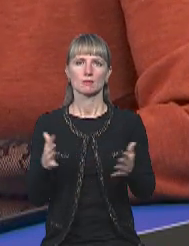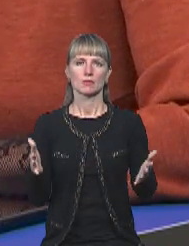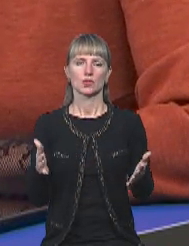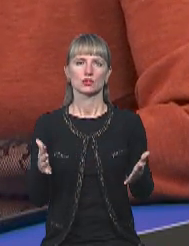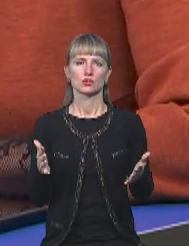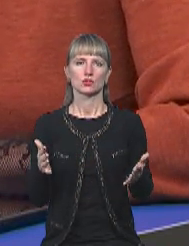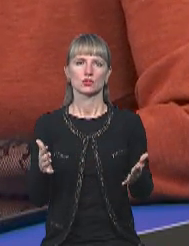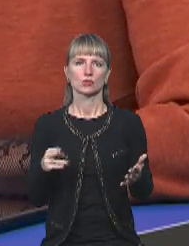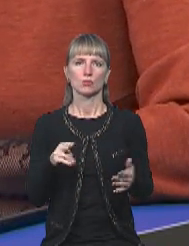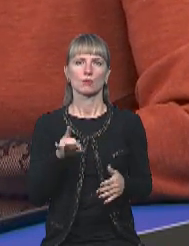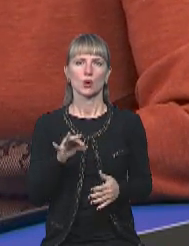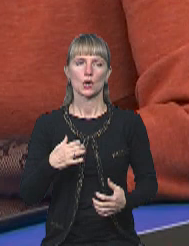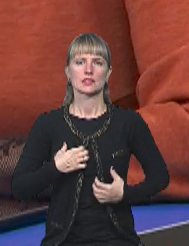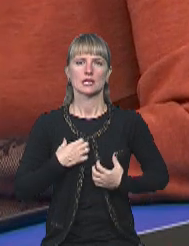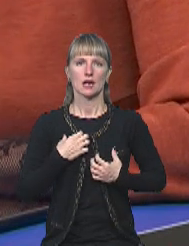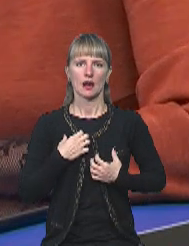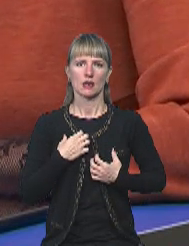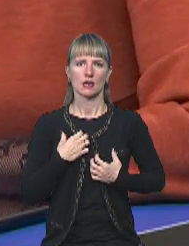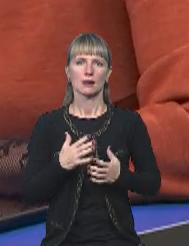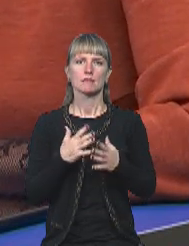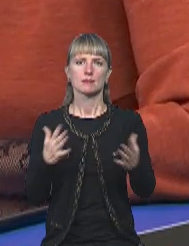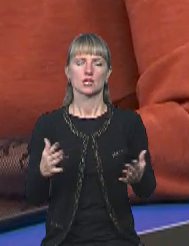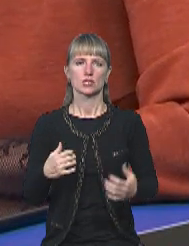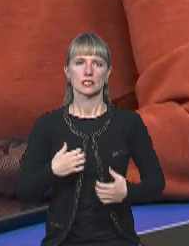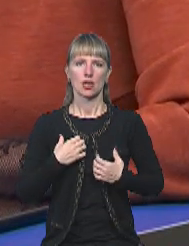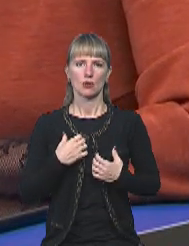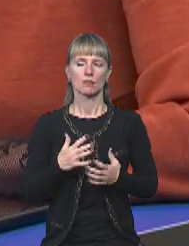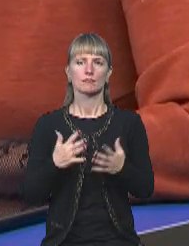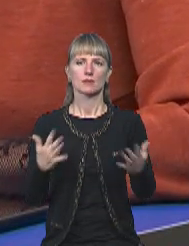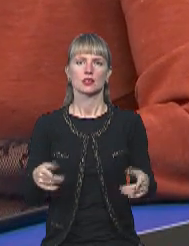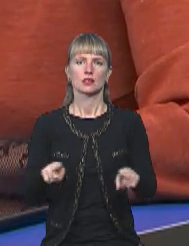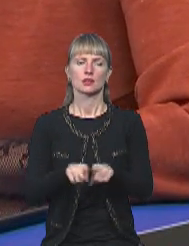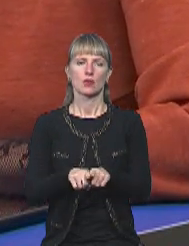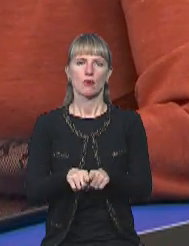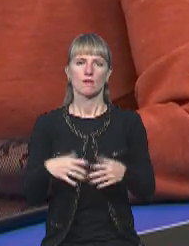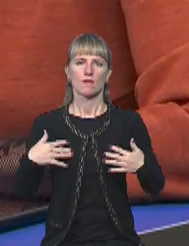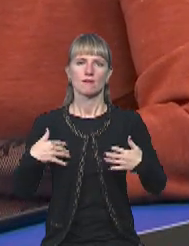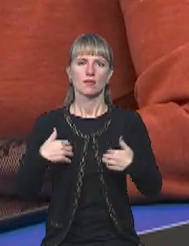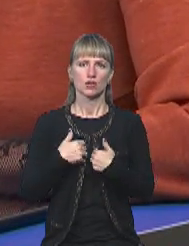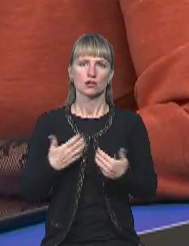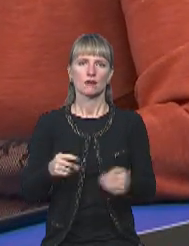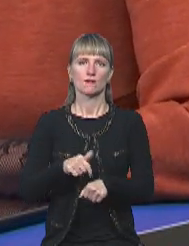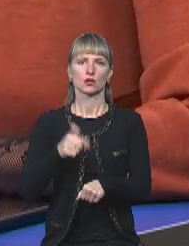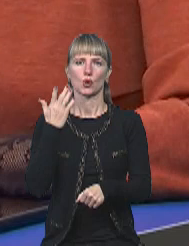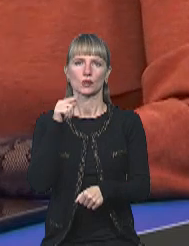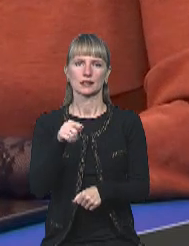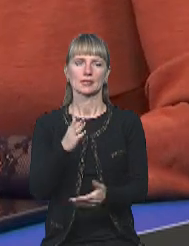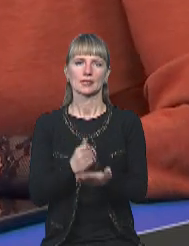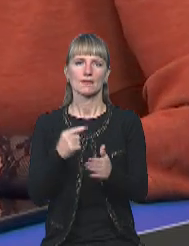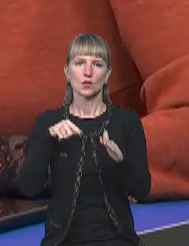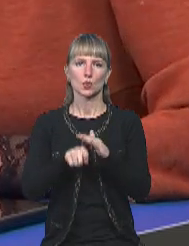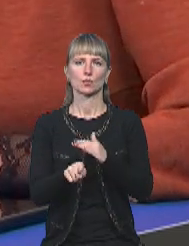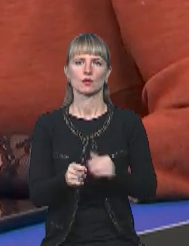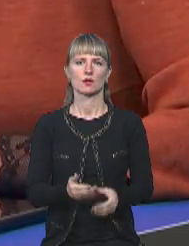вони більше про страх. Там тут більше страху, тут більше такого відчаю, який відчувається, коли ти знаходишся